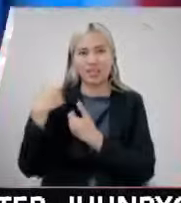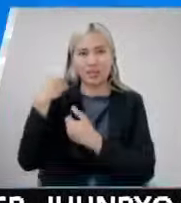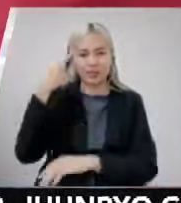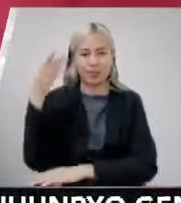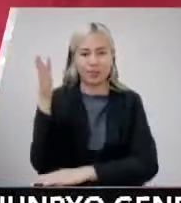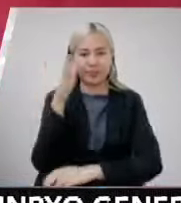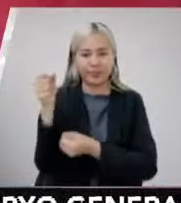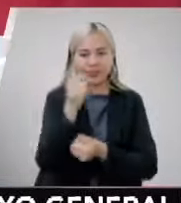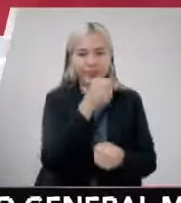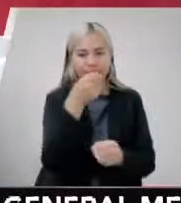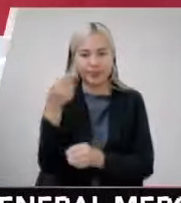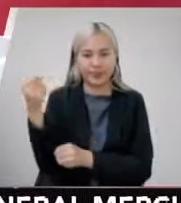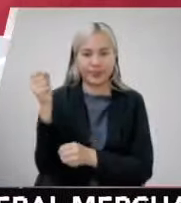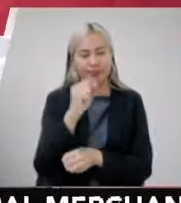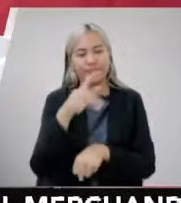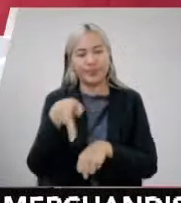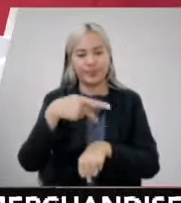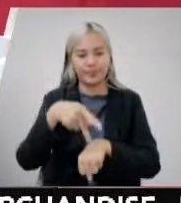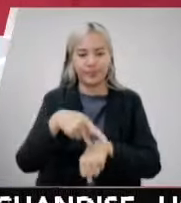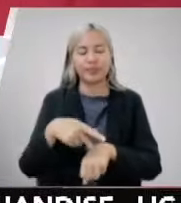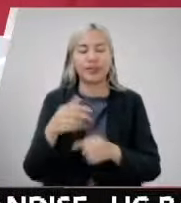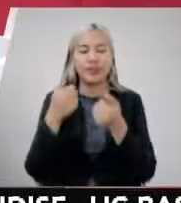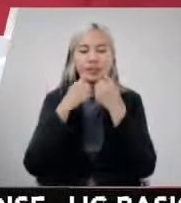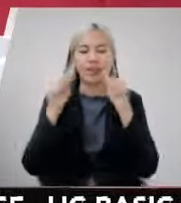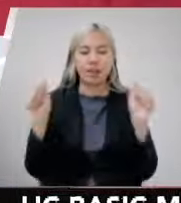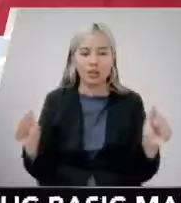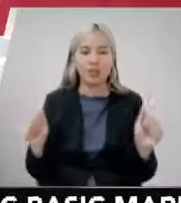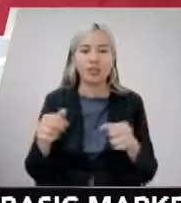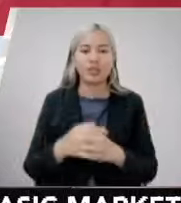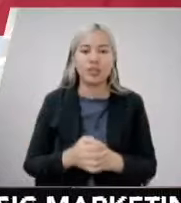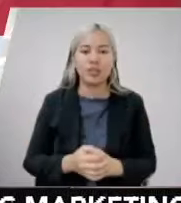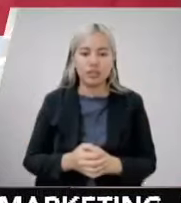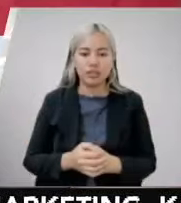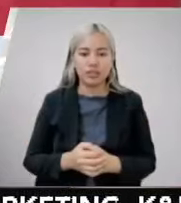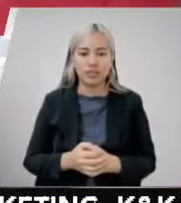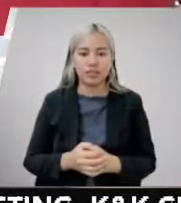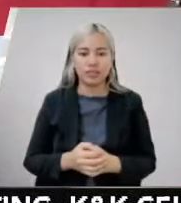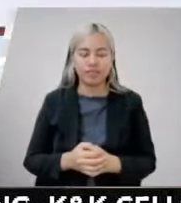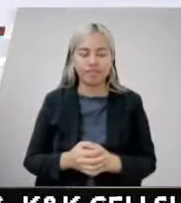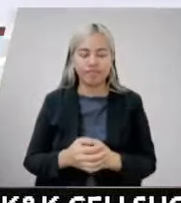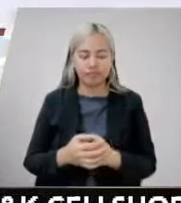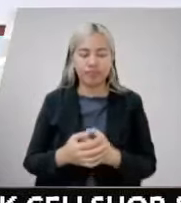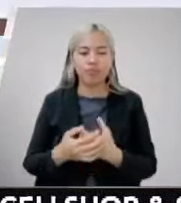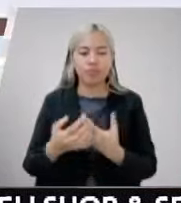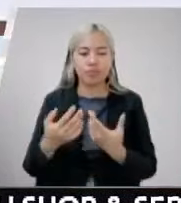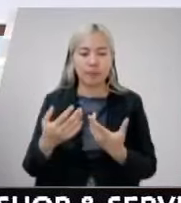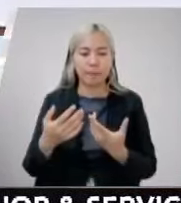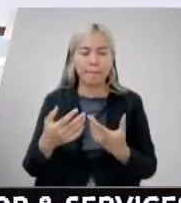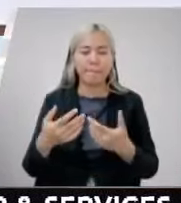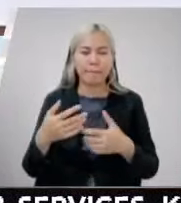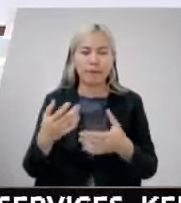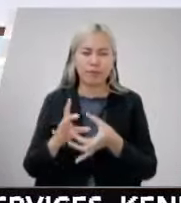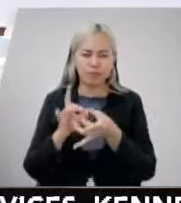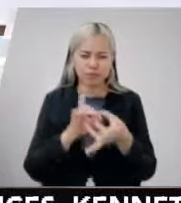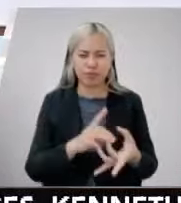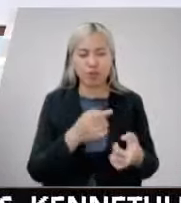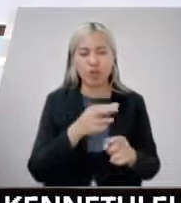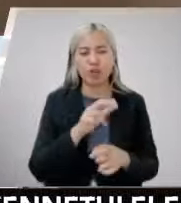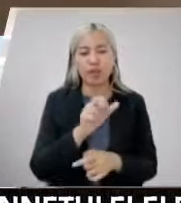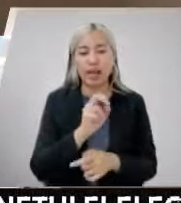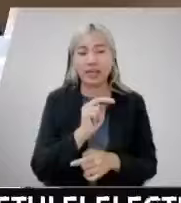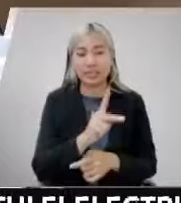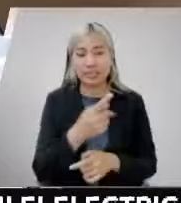Philippine Olympic Committee President Abraham Bumble Tolentino. Sabi niya, nakabase sa rankings ng mga atleta noong 2020 Tokyo Olympics ang